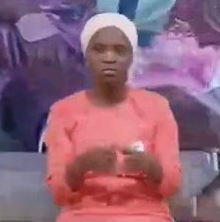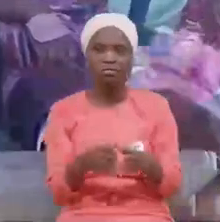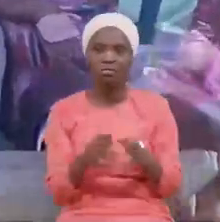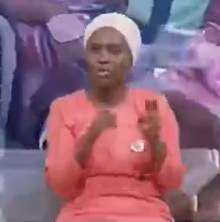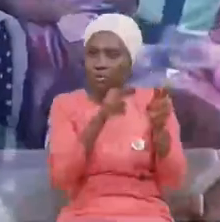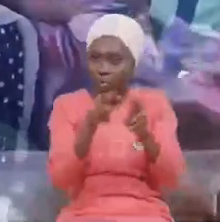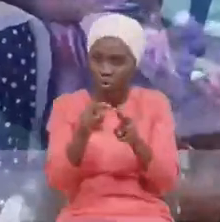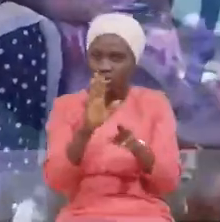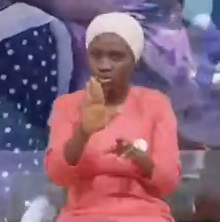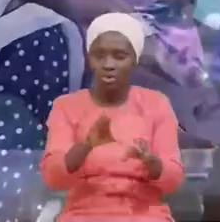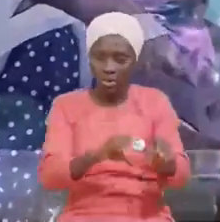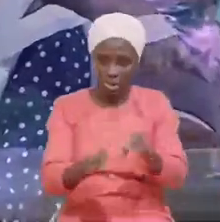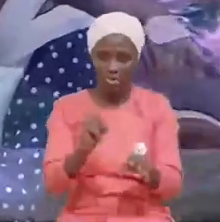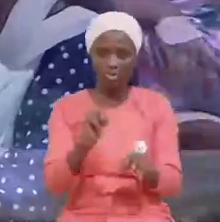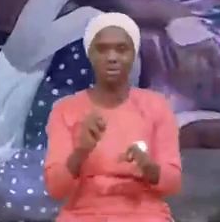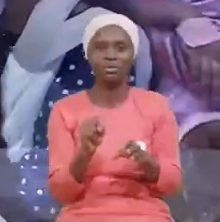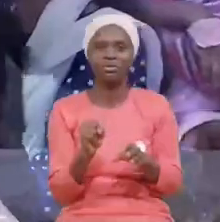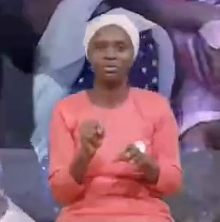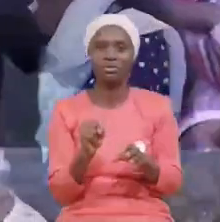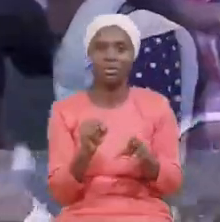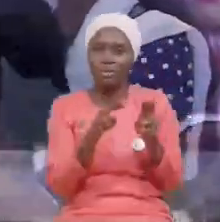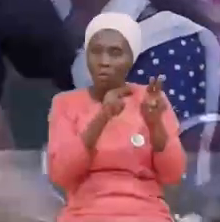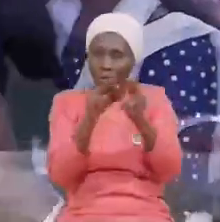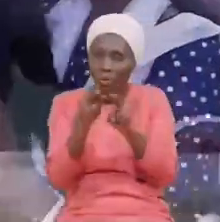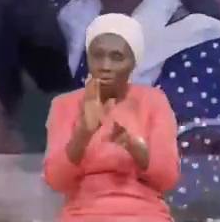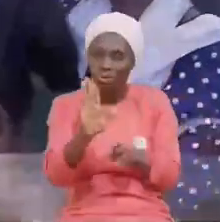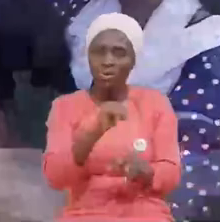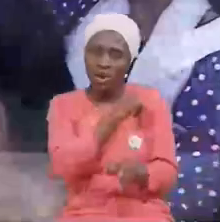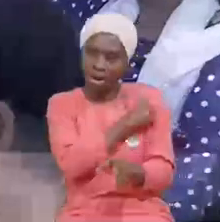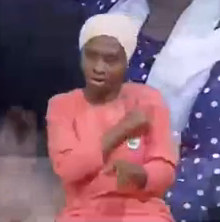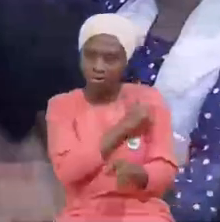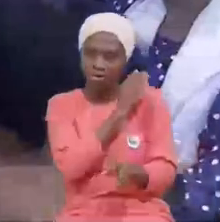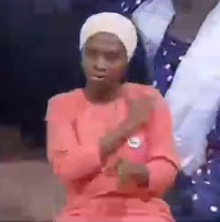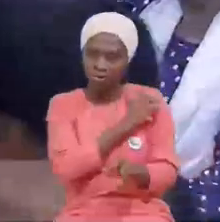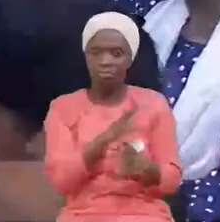Tu veilles sur ton action. Tu veilles sur ton attitude.